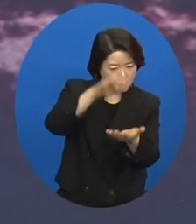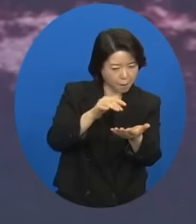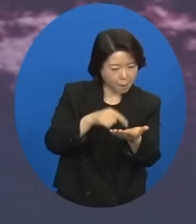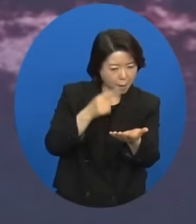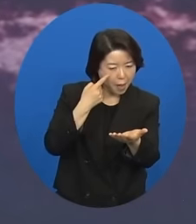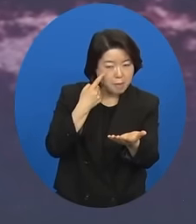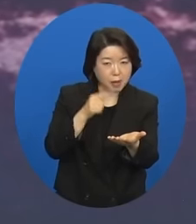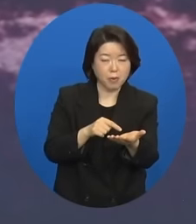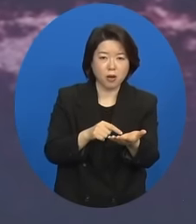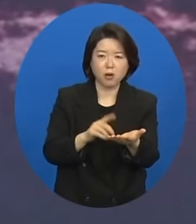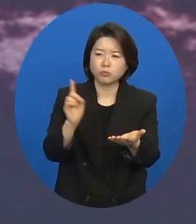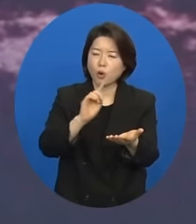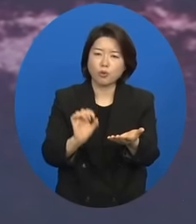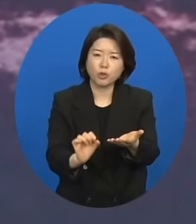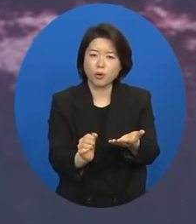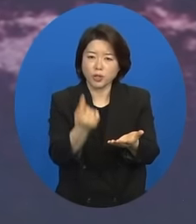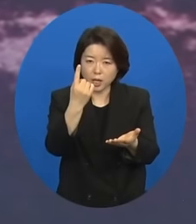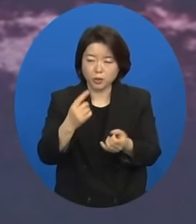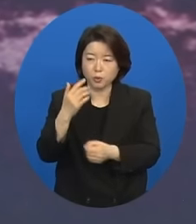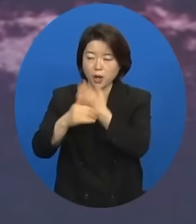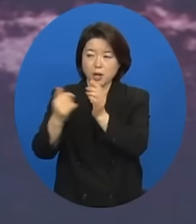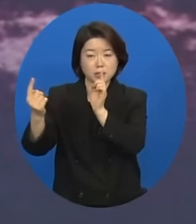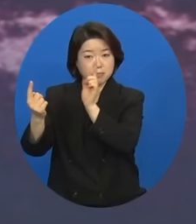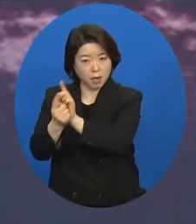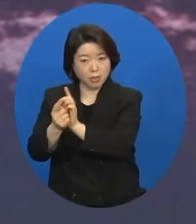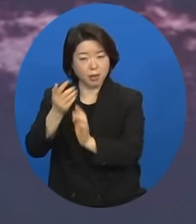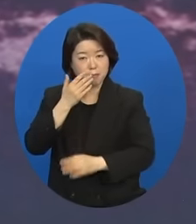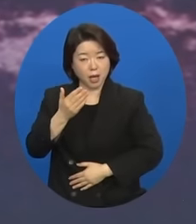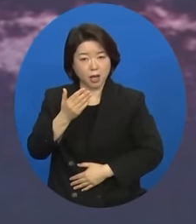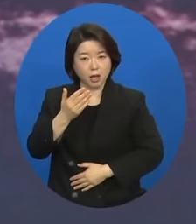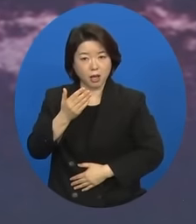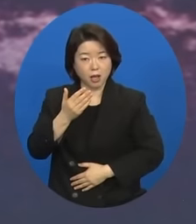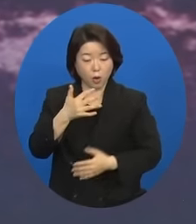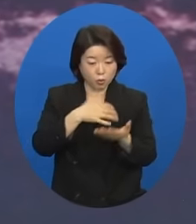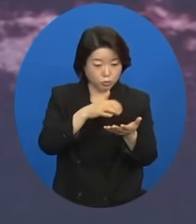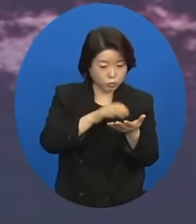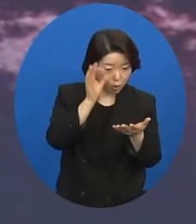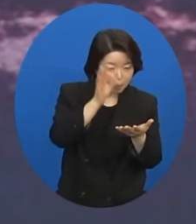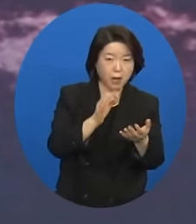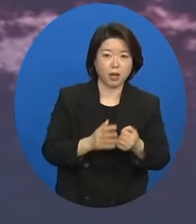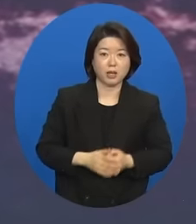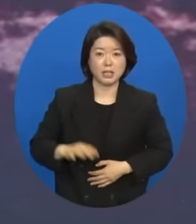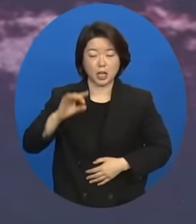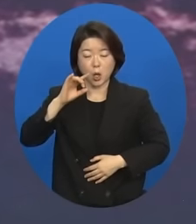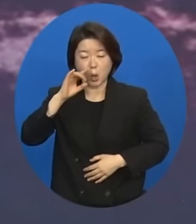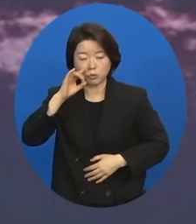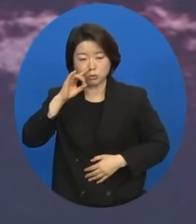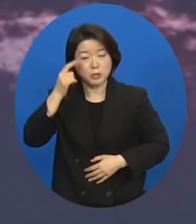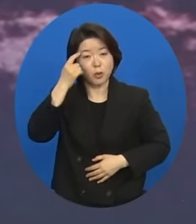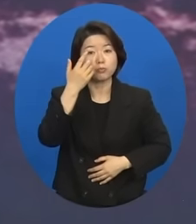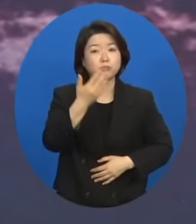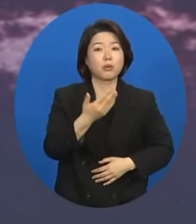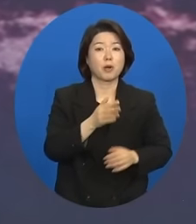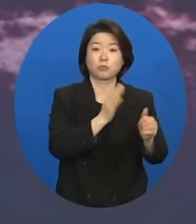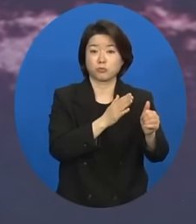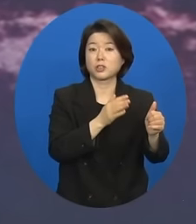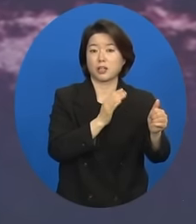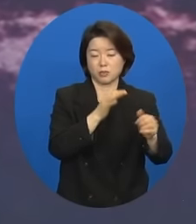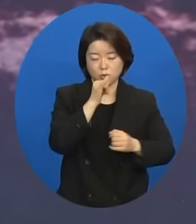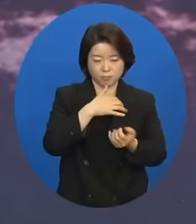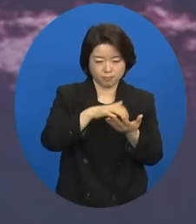어떠한 계기로 하나님을 만나게 되는가 제가 궁금해서 그걸 좀 부탁을 드렸어요